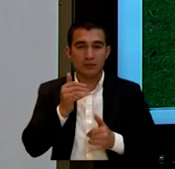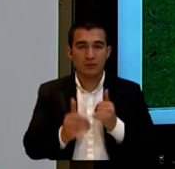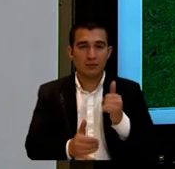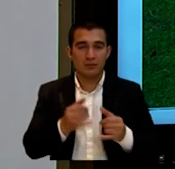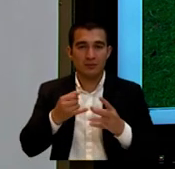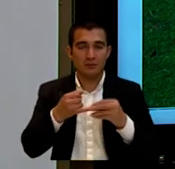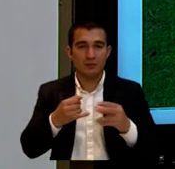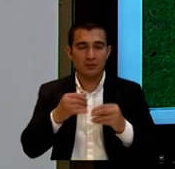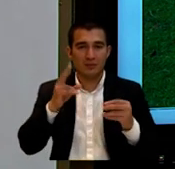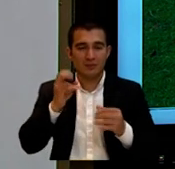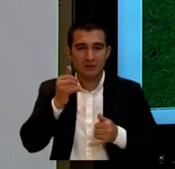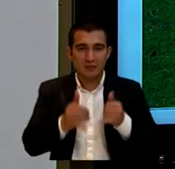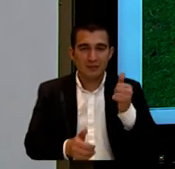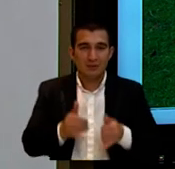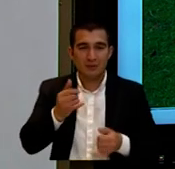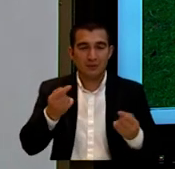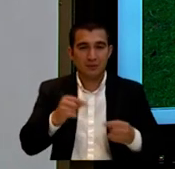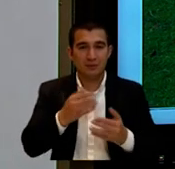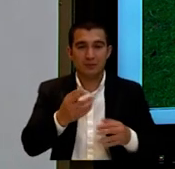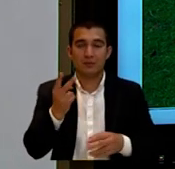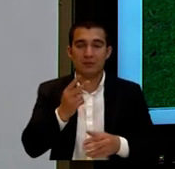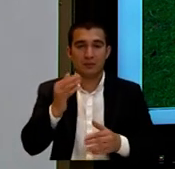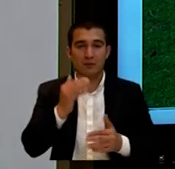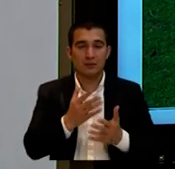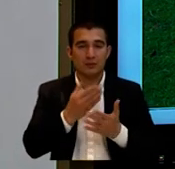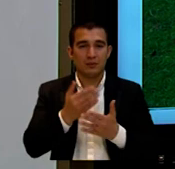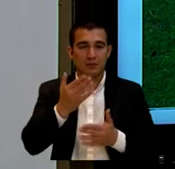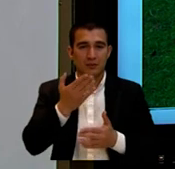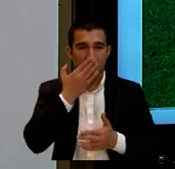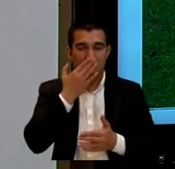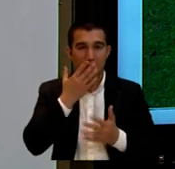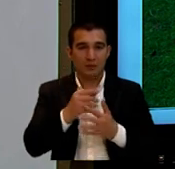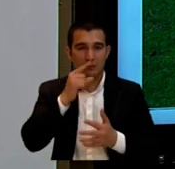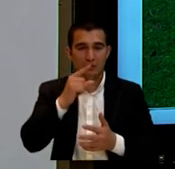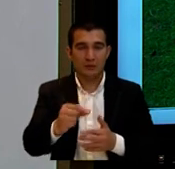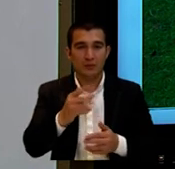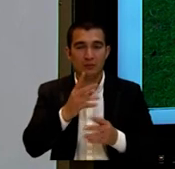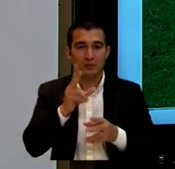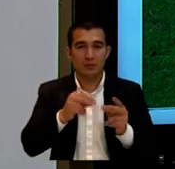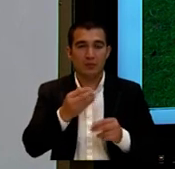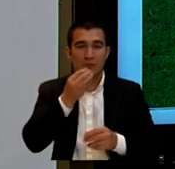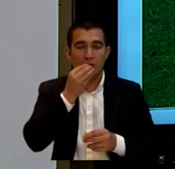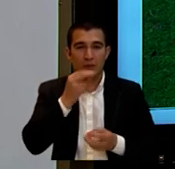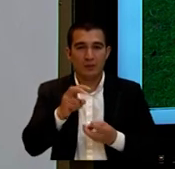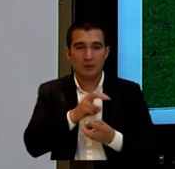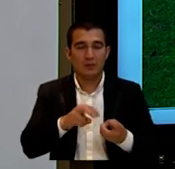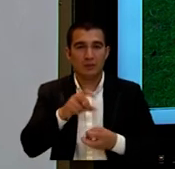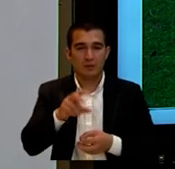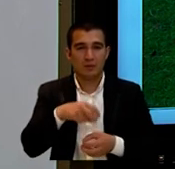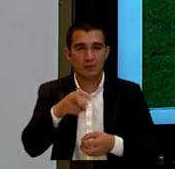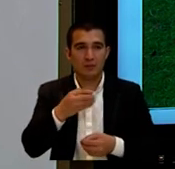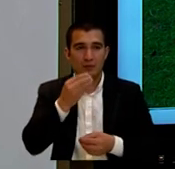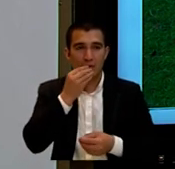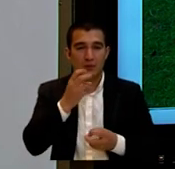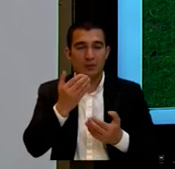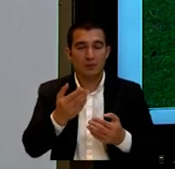үчін құлайлігі. Иккінші ісі, түмшіғінің әзіға тапшы үчін құлайлігі. Ө